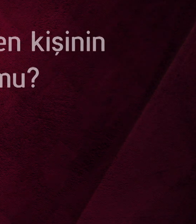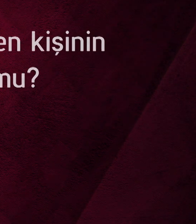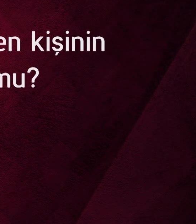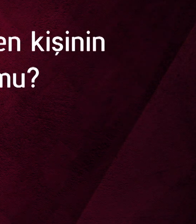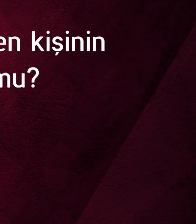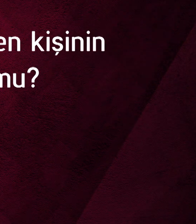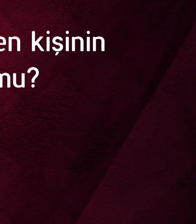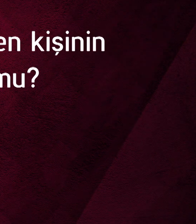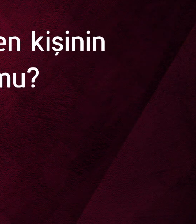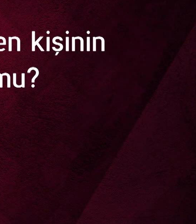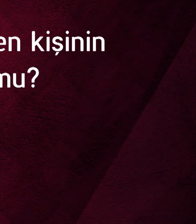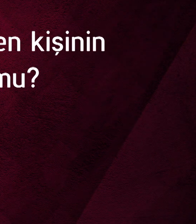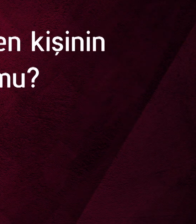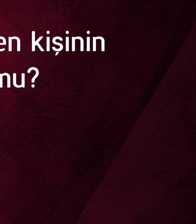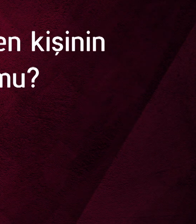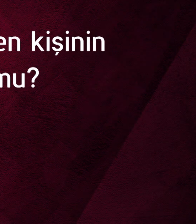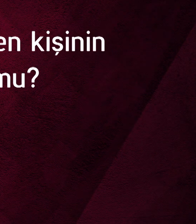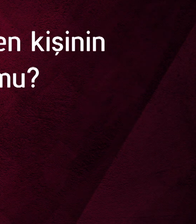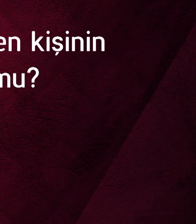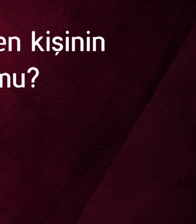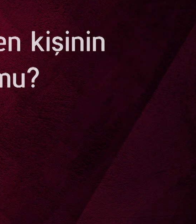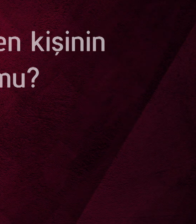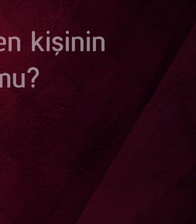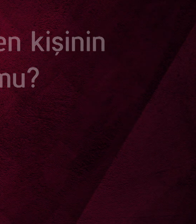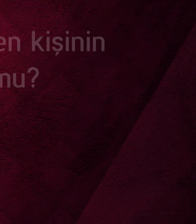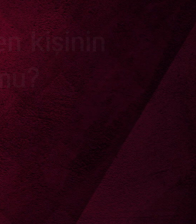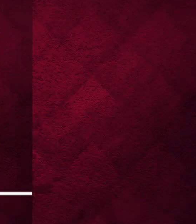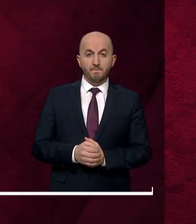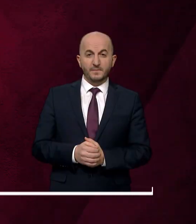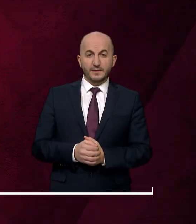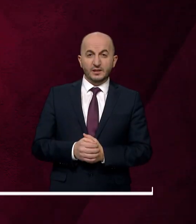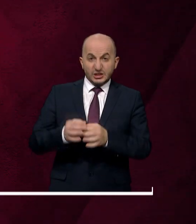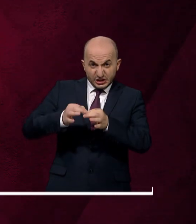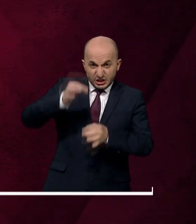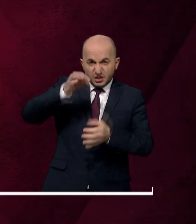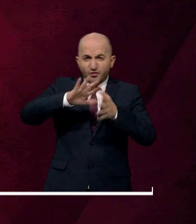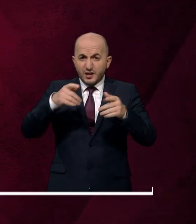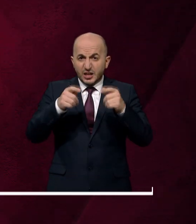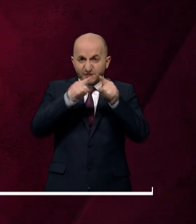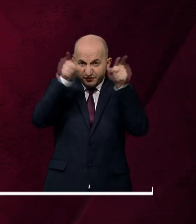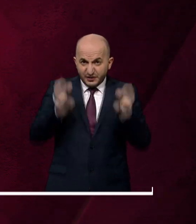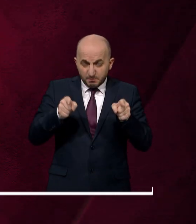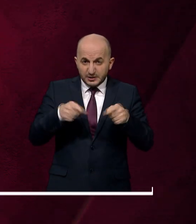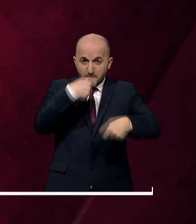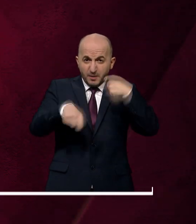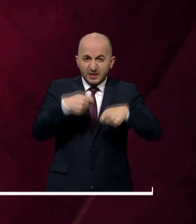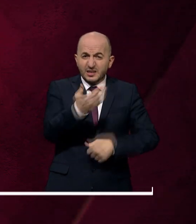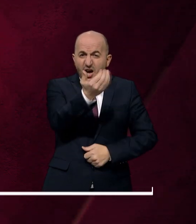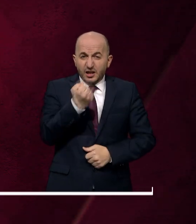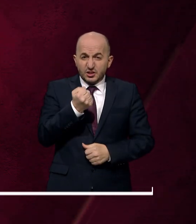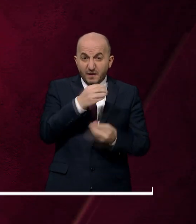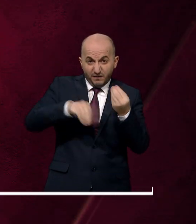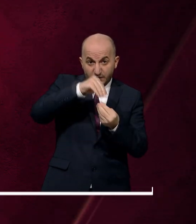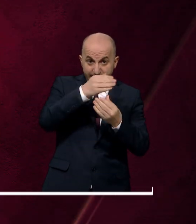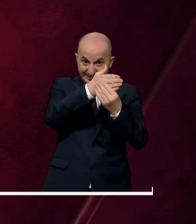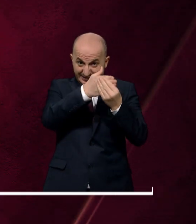Banka kredisi almaya aracılık eden kişinin komisyon alması helal olur mu? Kişi veya firmanın bankadan alacağı